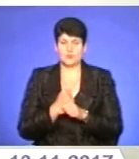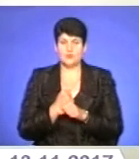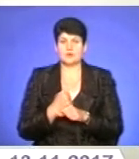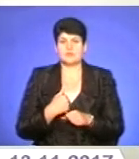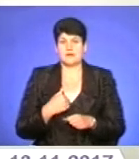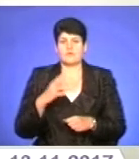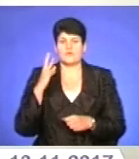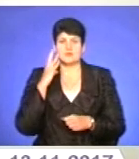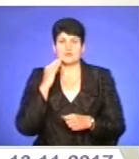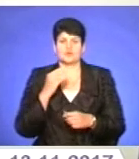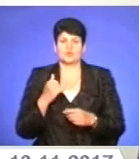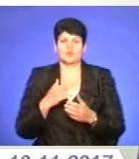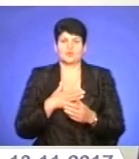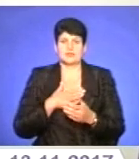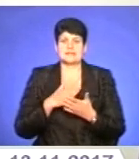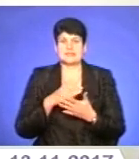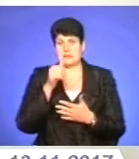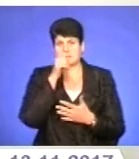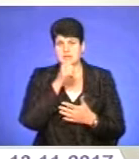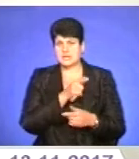що в наш цілий місяць роботи